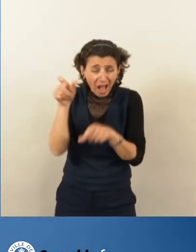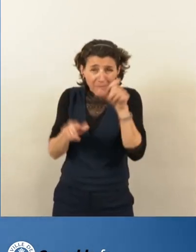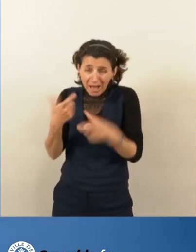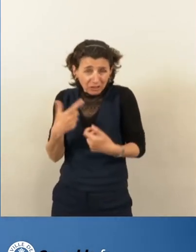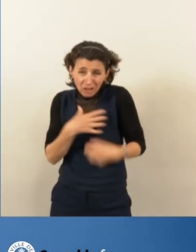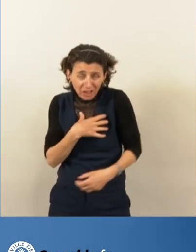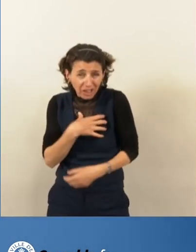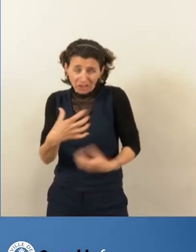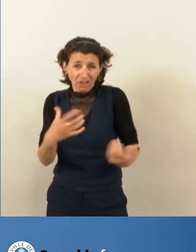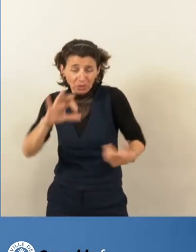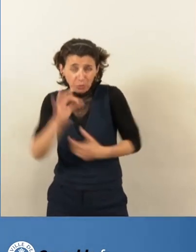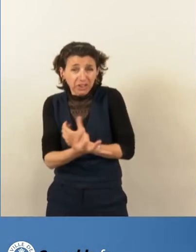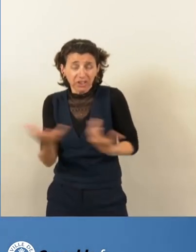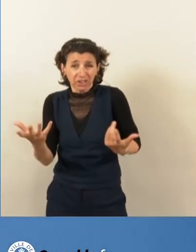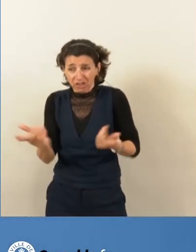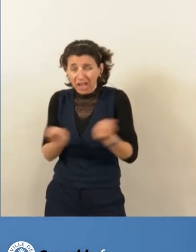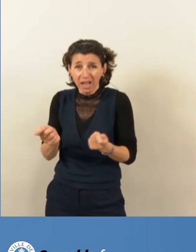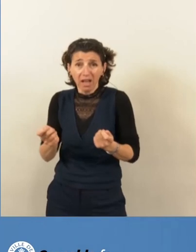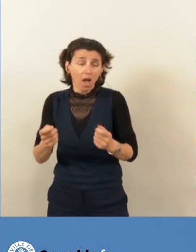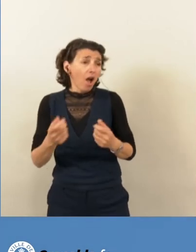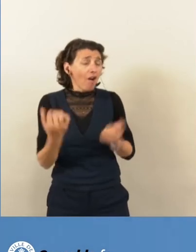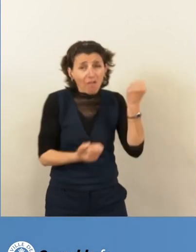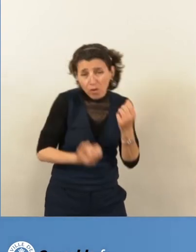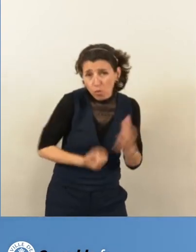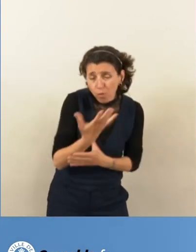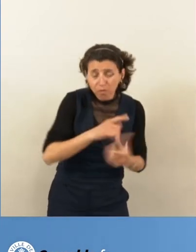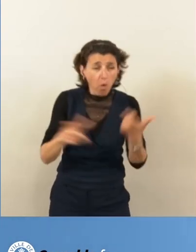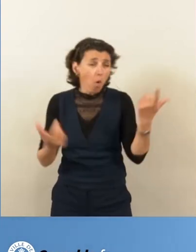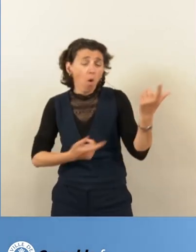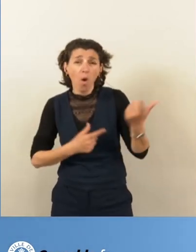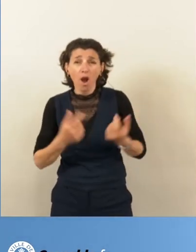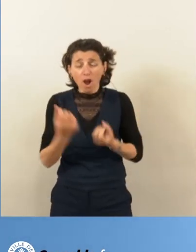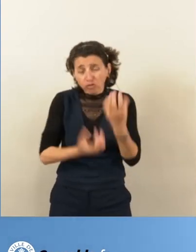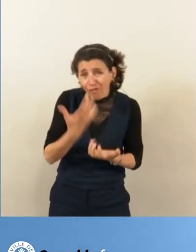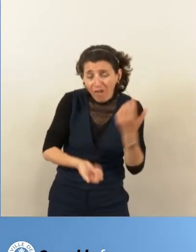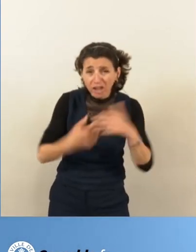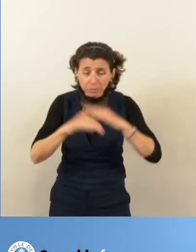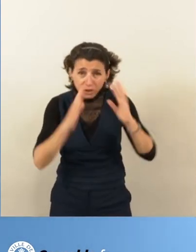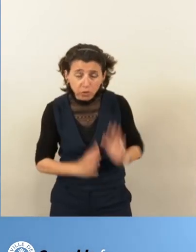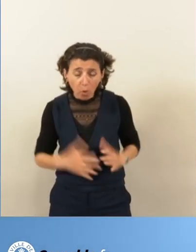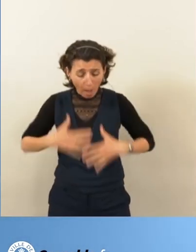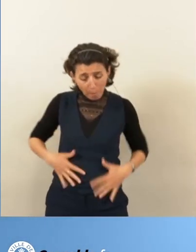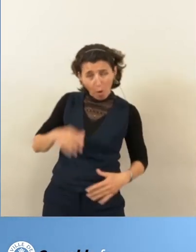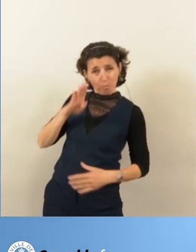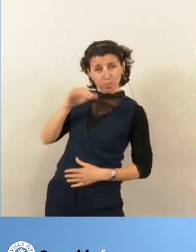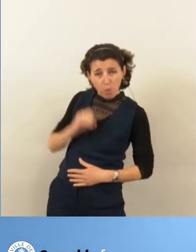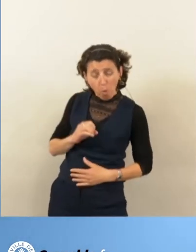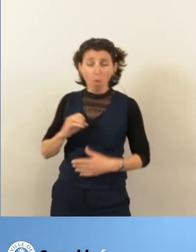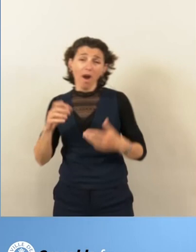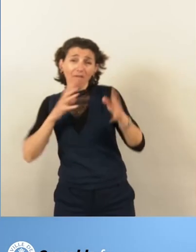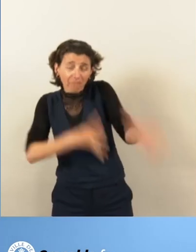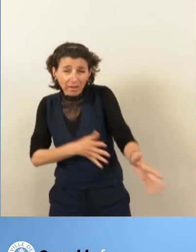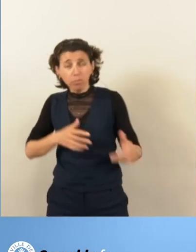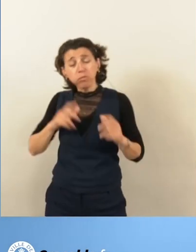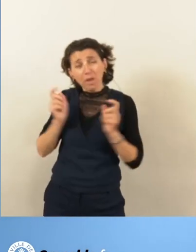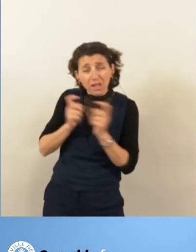changer son mode de chauffage isolé son logis manger bio s'acheter des vêtements made in France ou un super vélo électrique qui